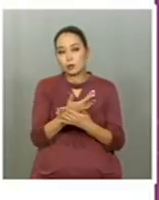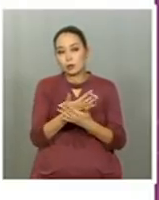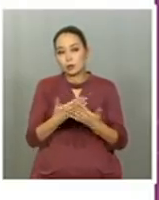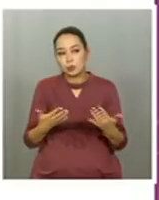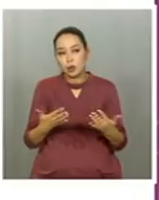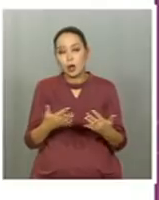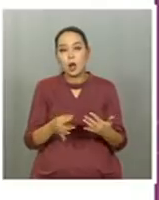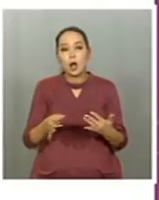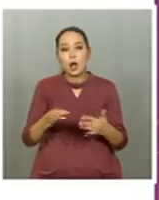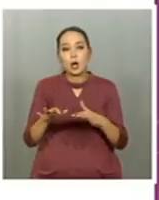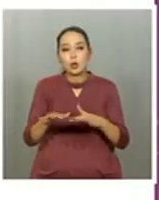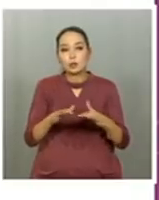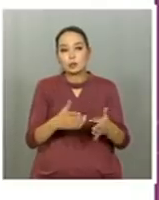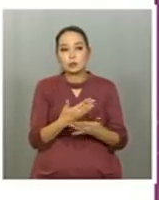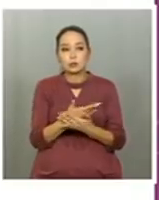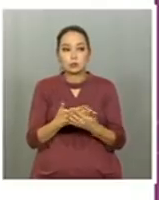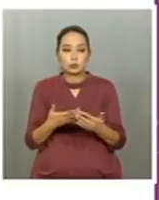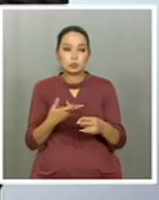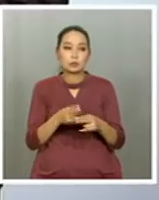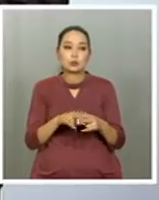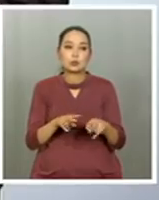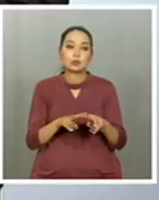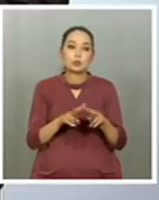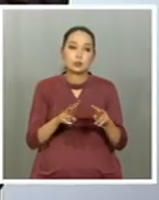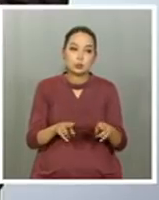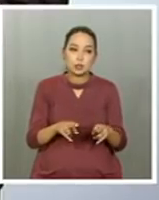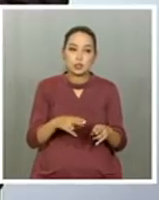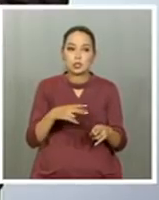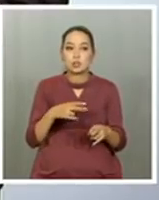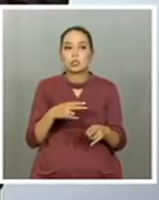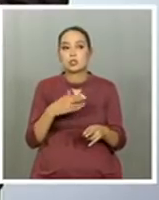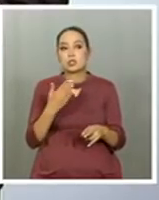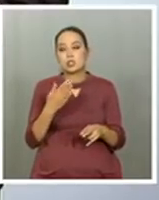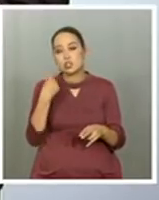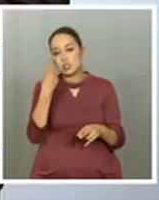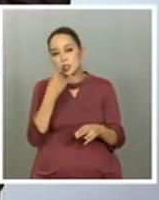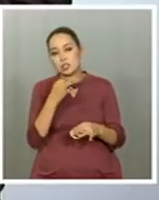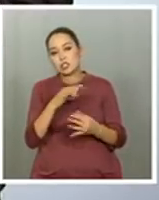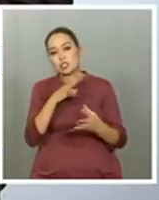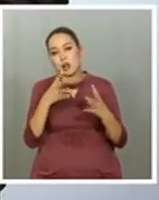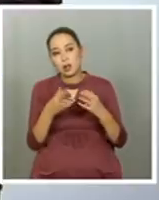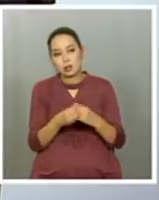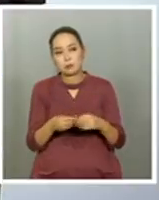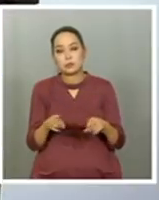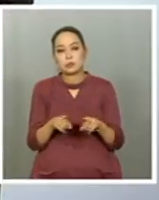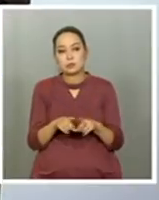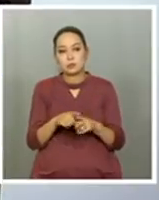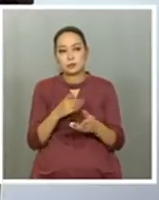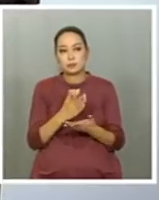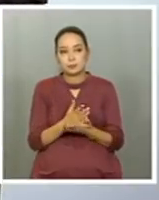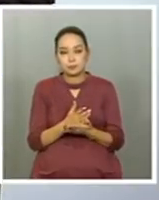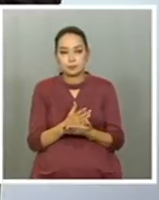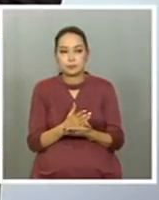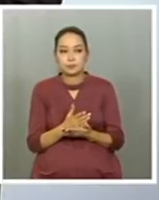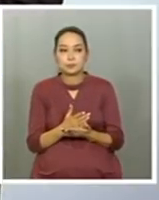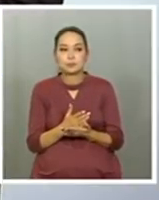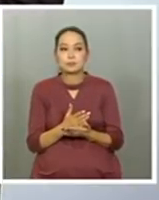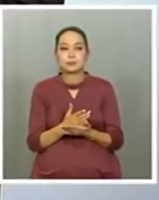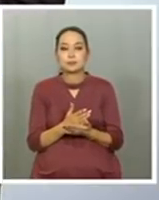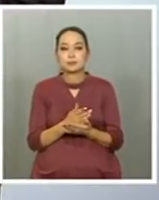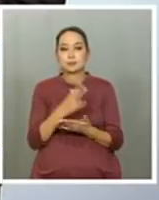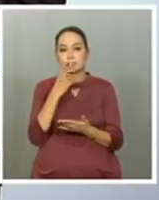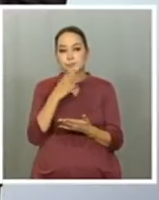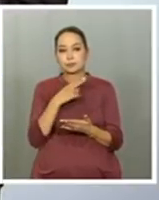аудандастыру тұтас және тораптық, жеке және жалпы болып бөлінетін білесіздер. Осының ішінде тұтас және тораптық